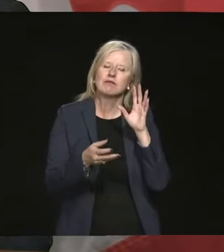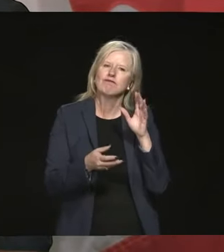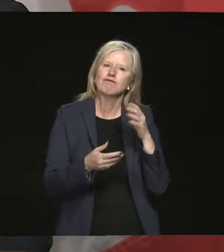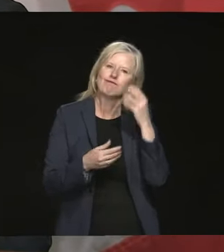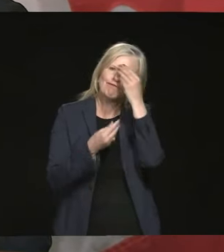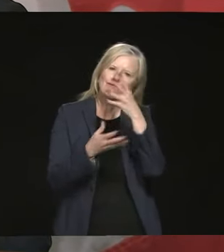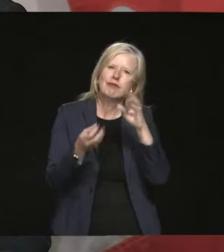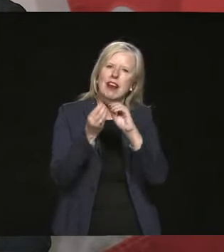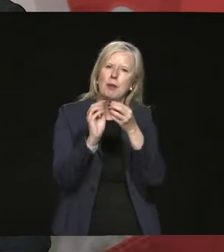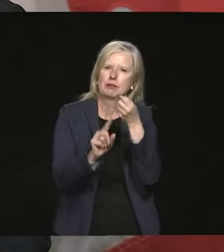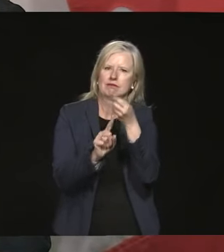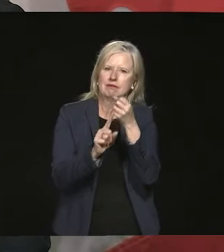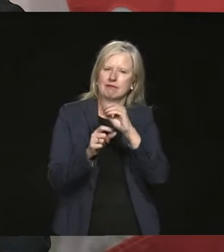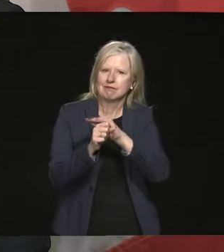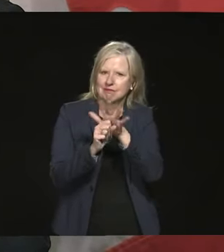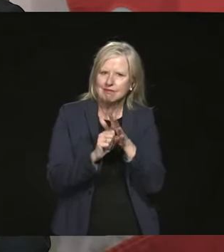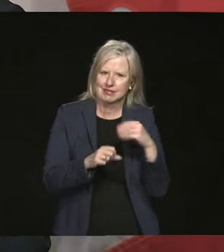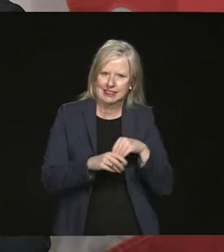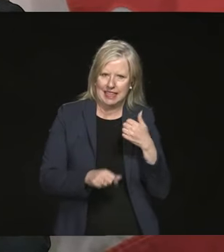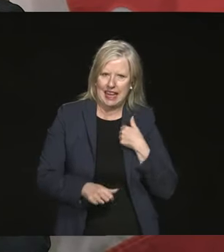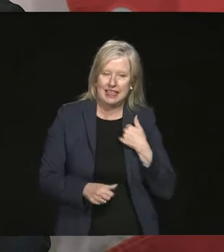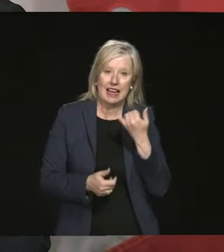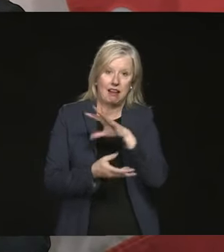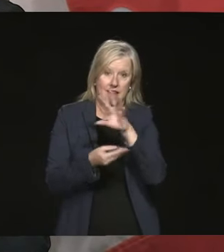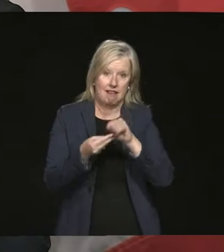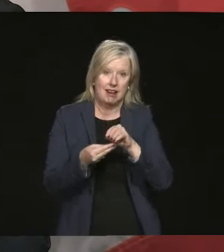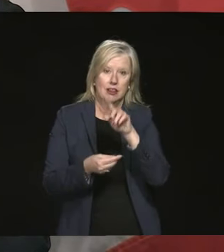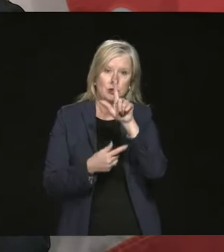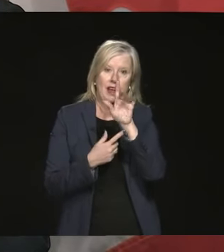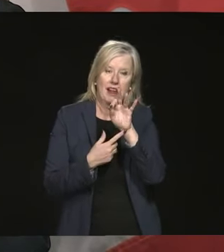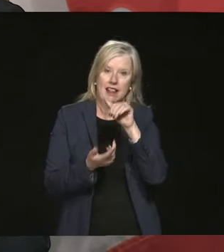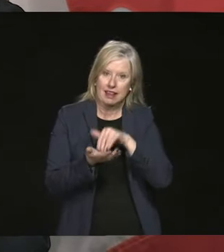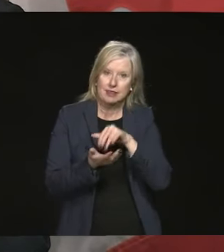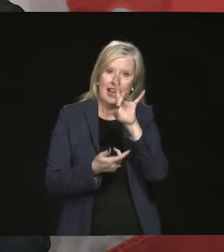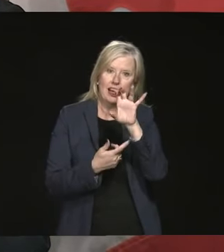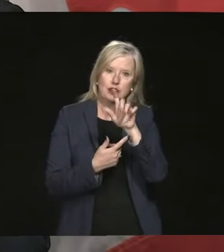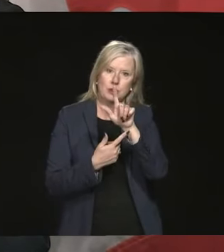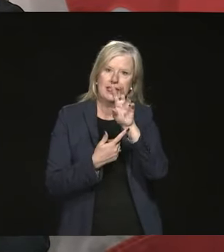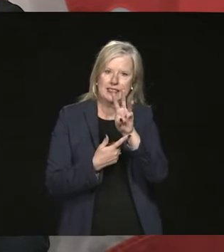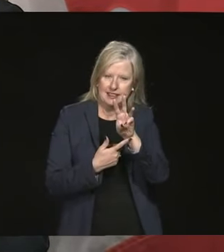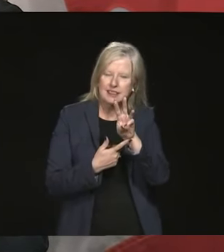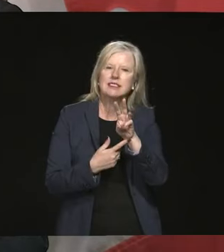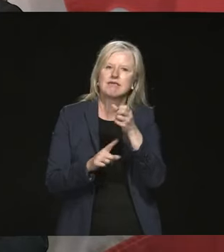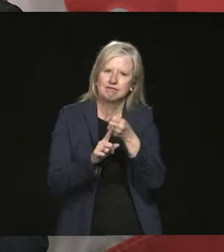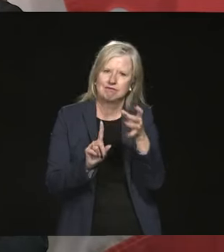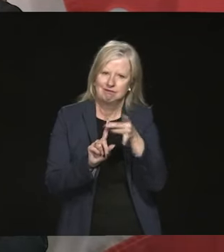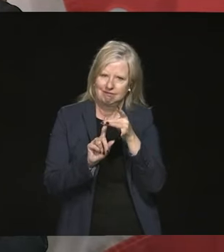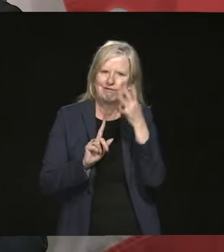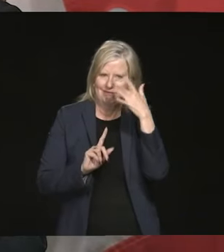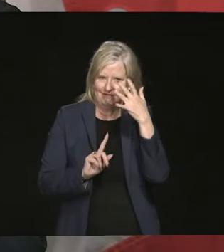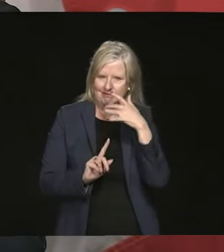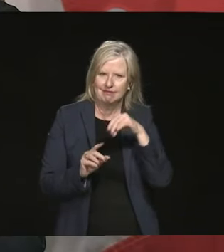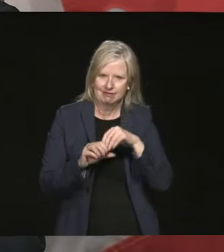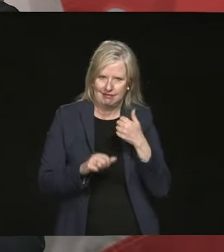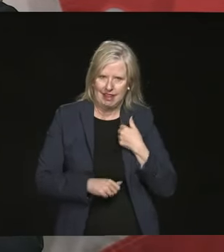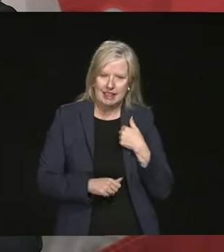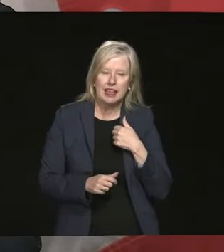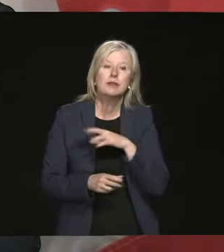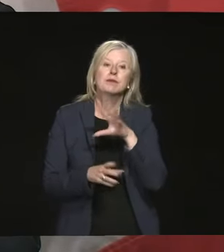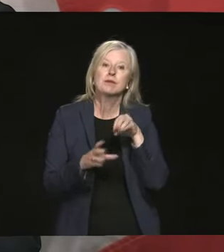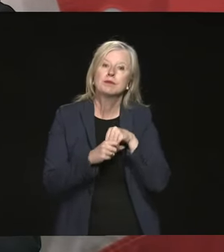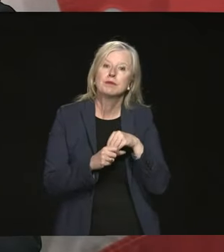29 There are now 29,826 cases in the country, 48 décès. including Près de 50% 1,048 des décès deaths. sont